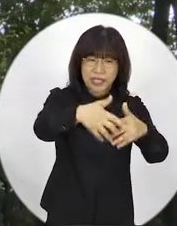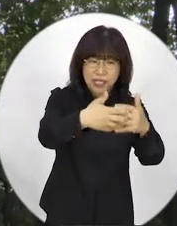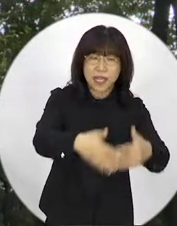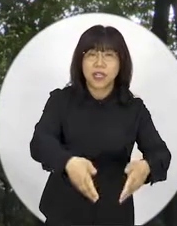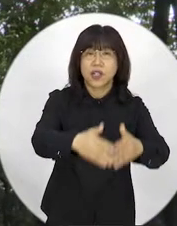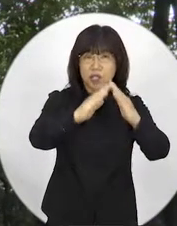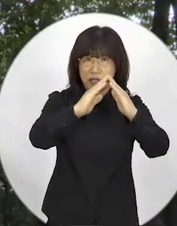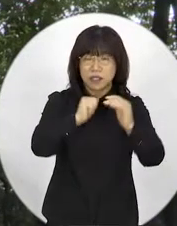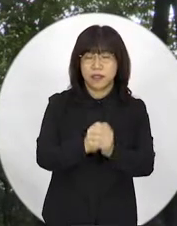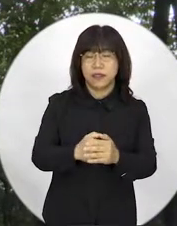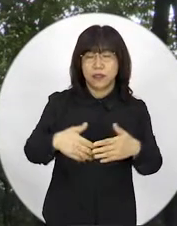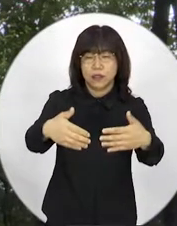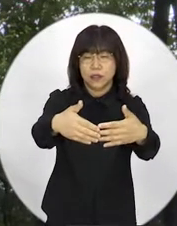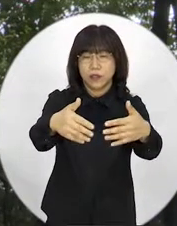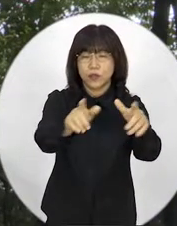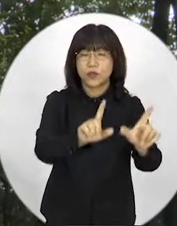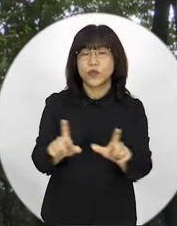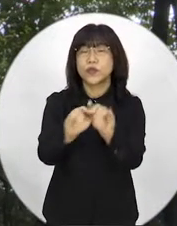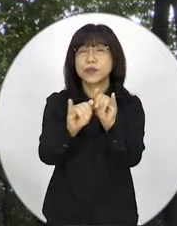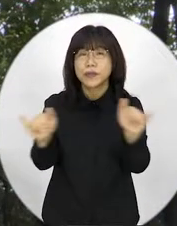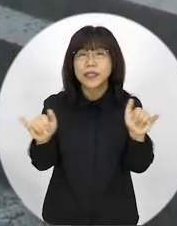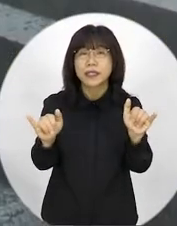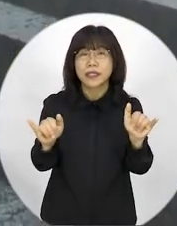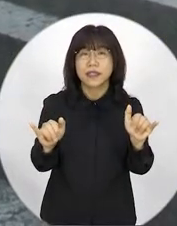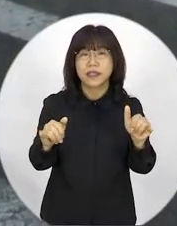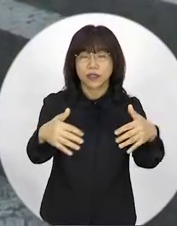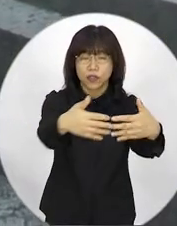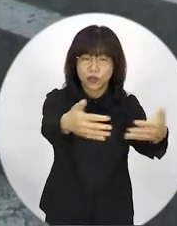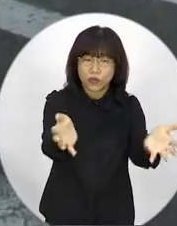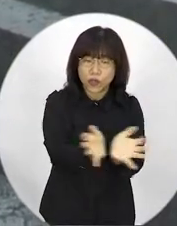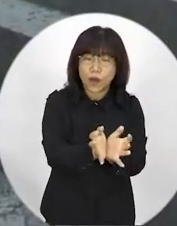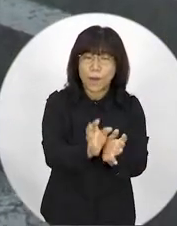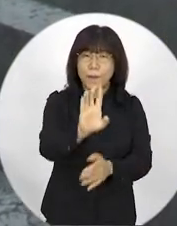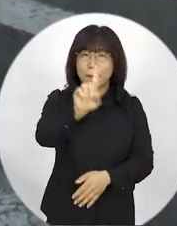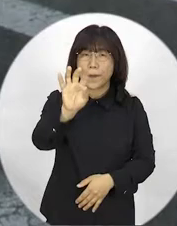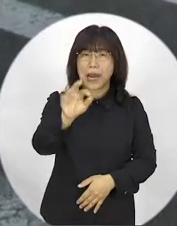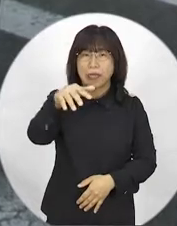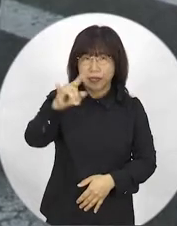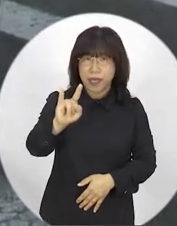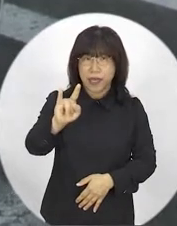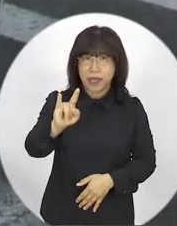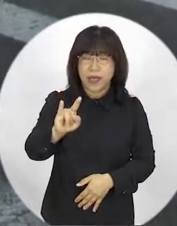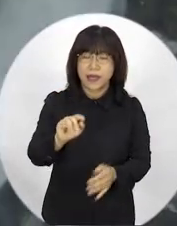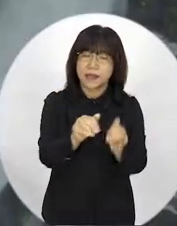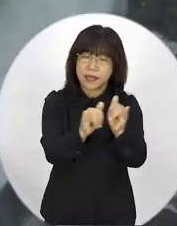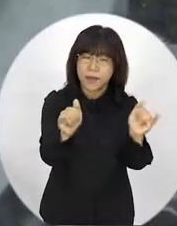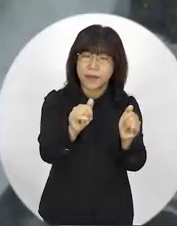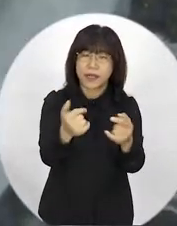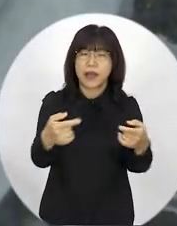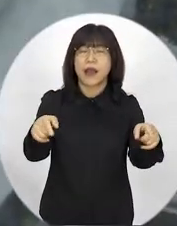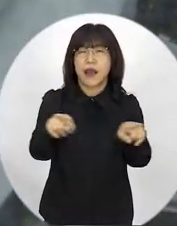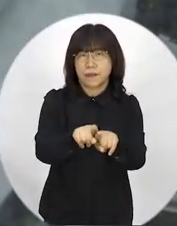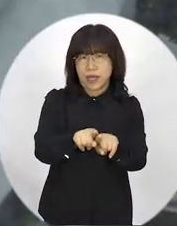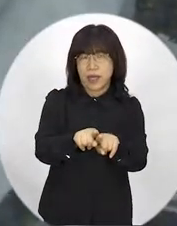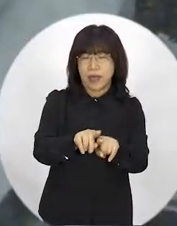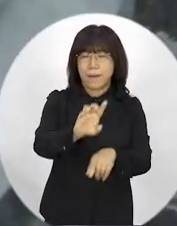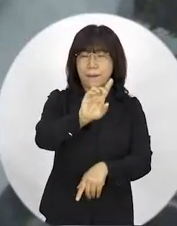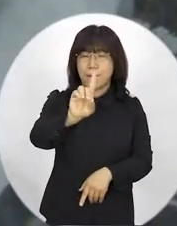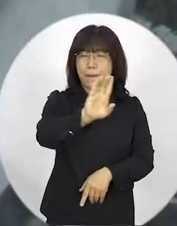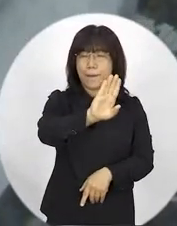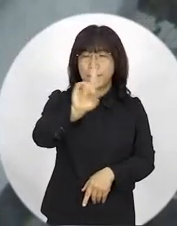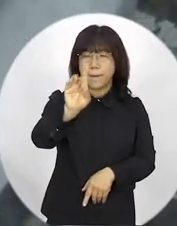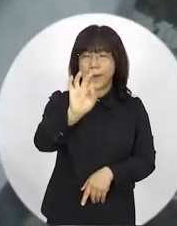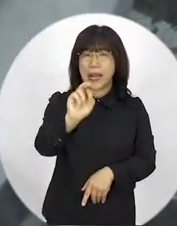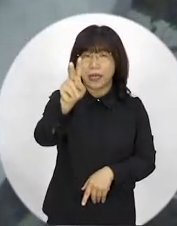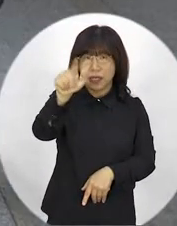지역 주민들로 구성된 새마을 방역 봉사 대화 지역 자율 방 재단 소속 단원들이 방역과 4 참여하며 본격적인 방역